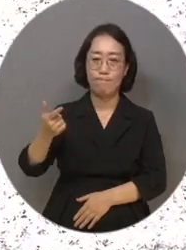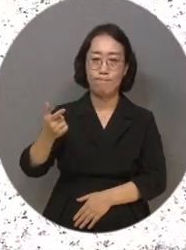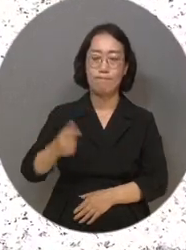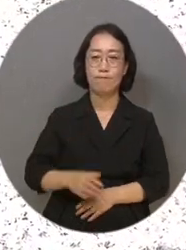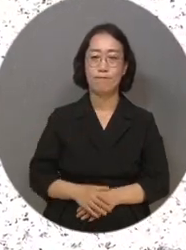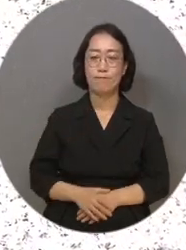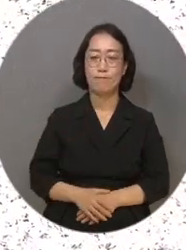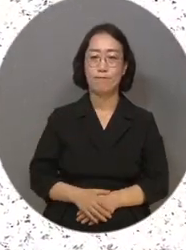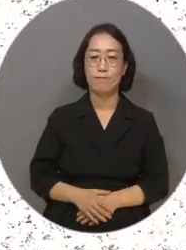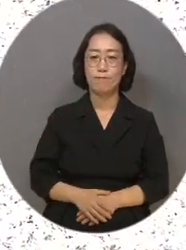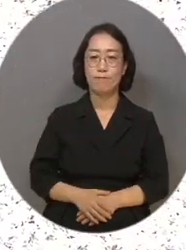정유정 있니다